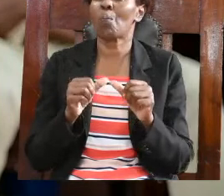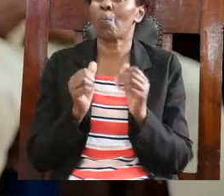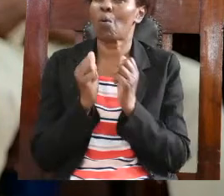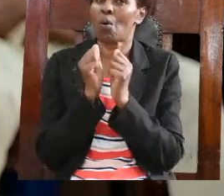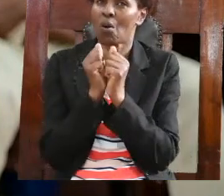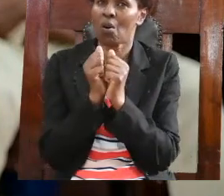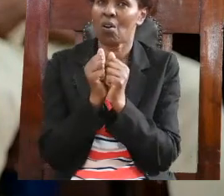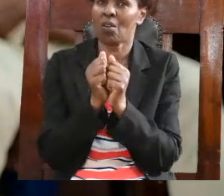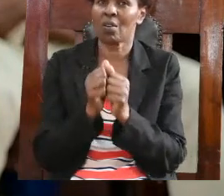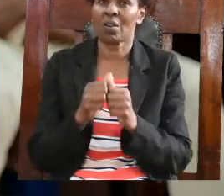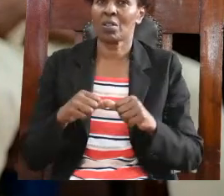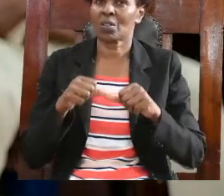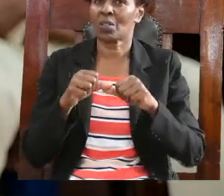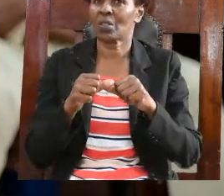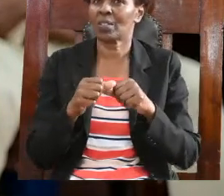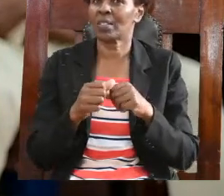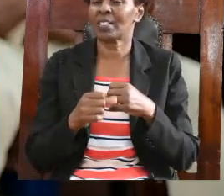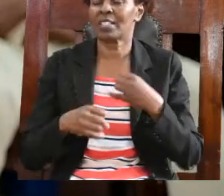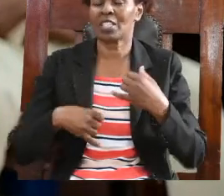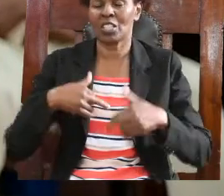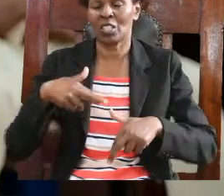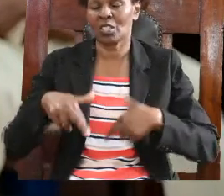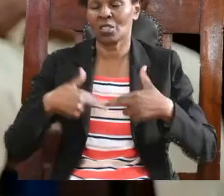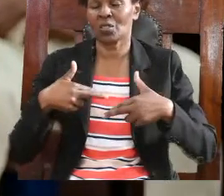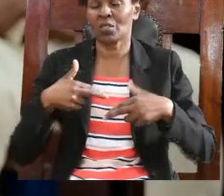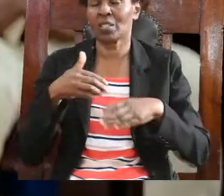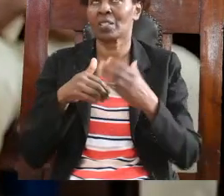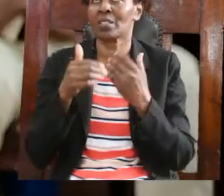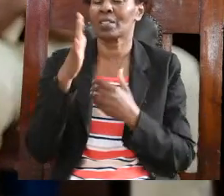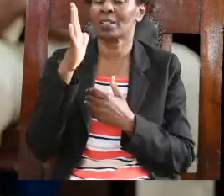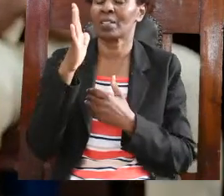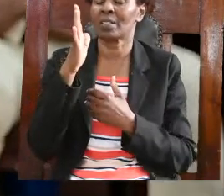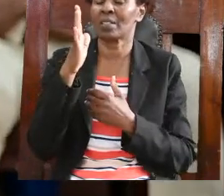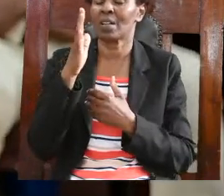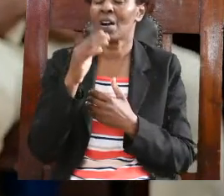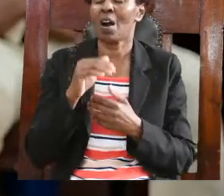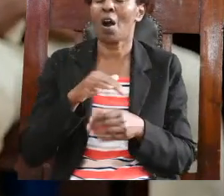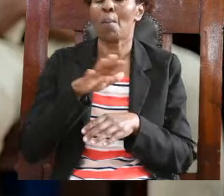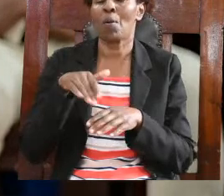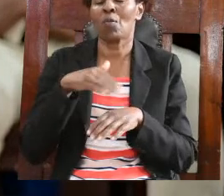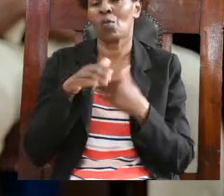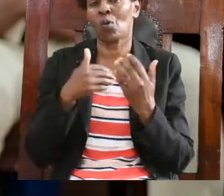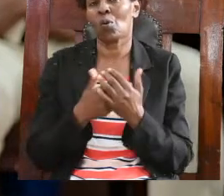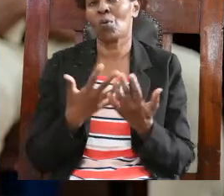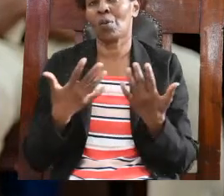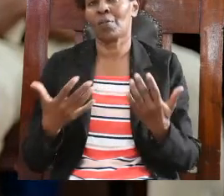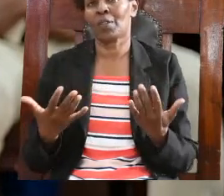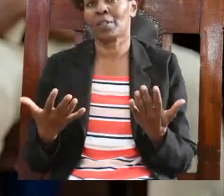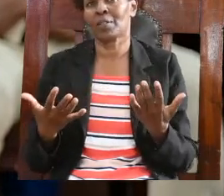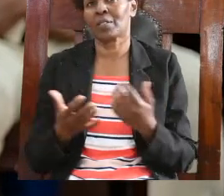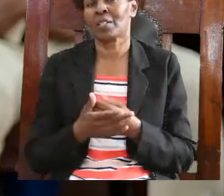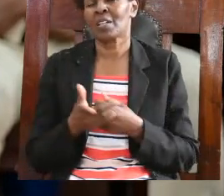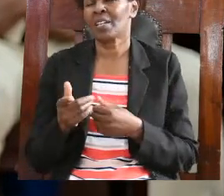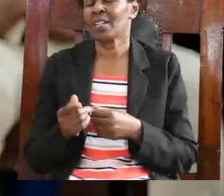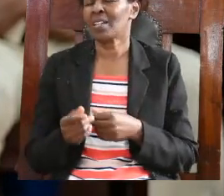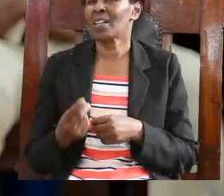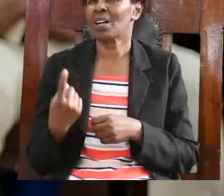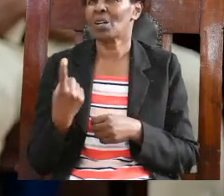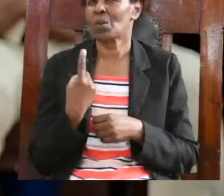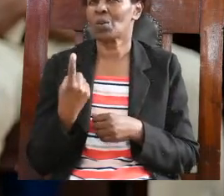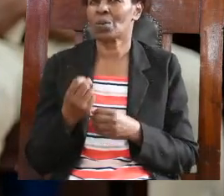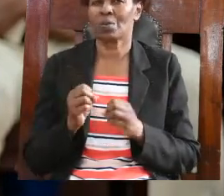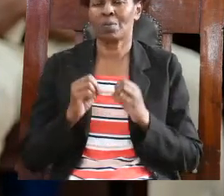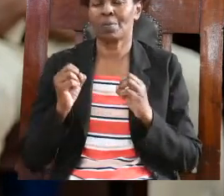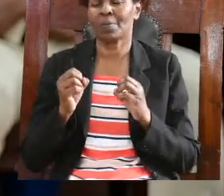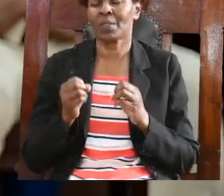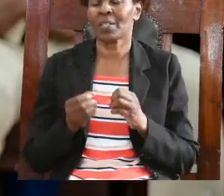ya kufurahi katika Bwana zaidi ya mambo mengine yote. Paulo hakuwa peke yake, alikuwa